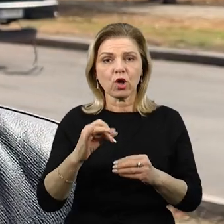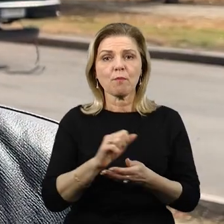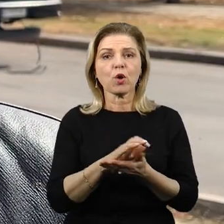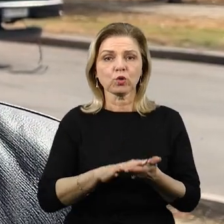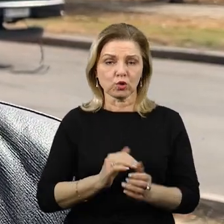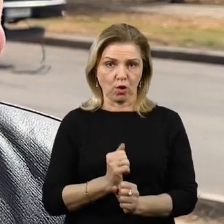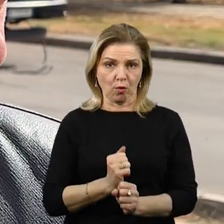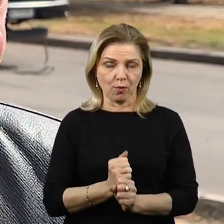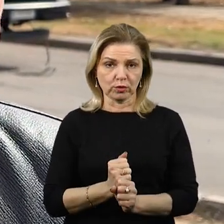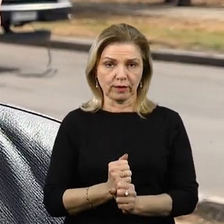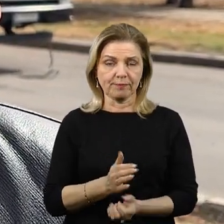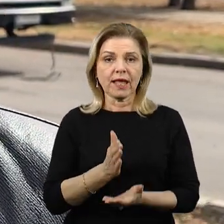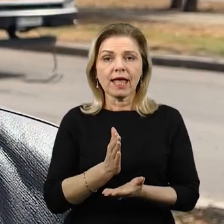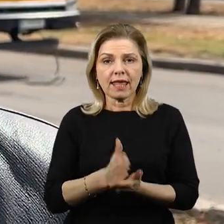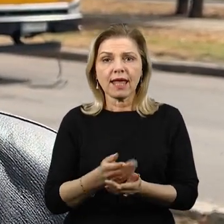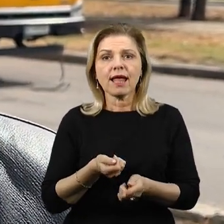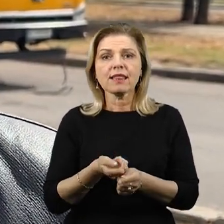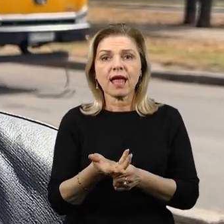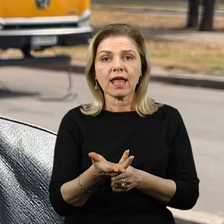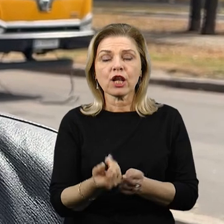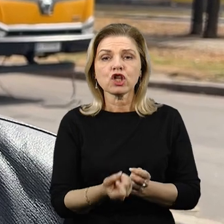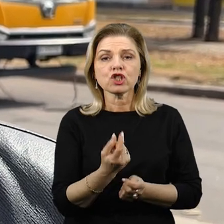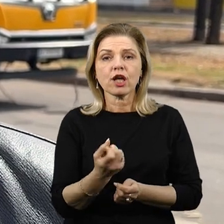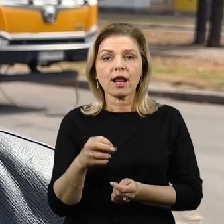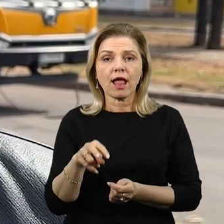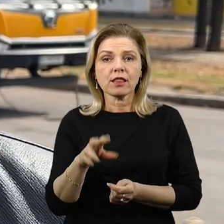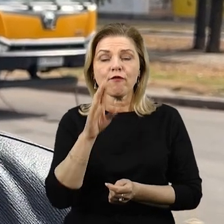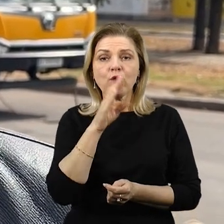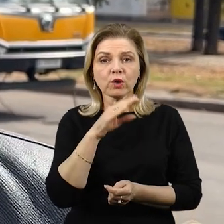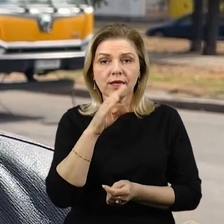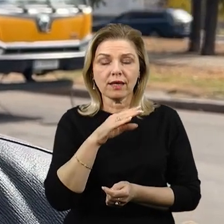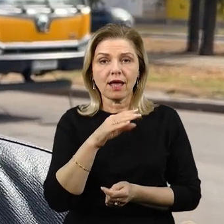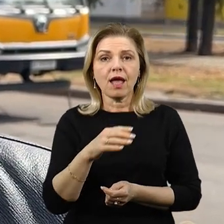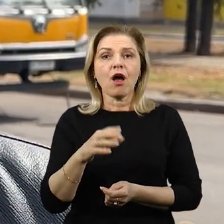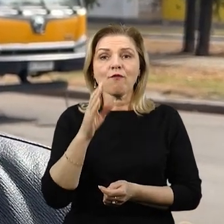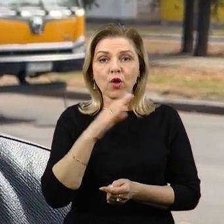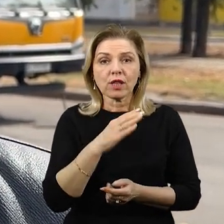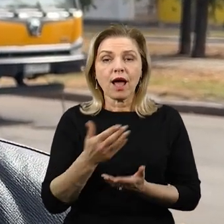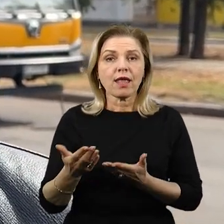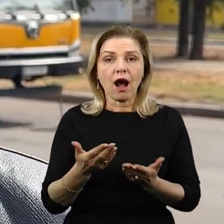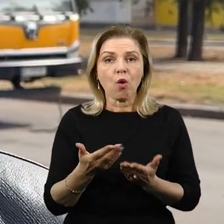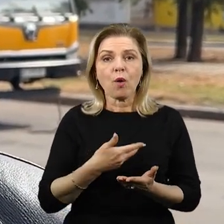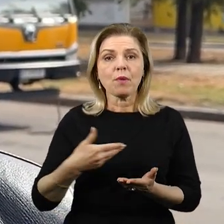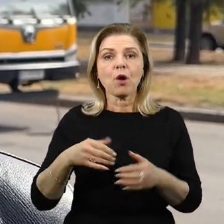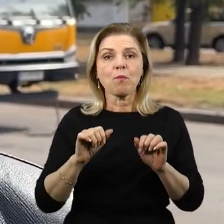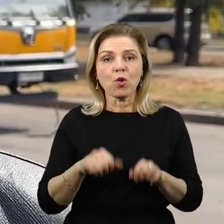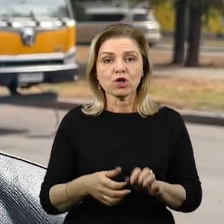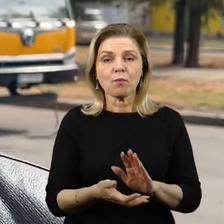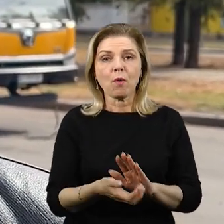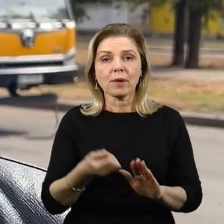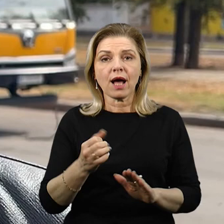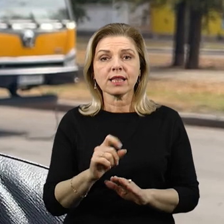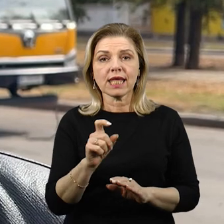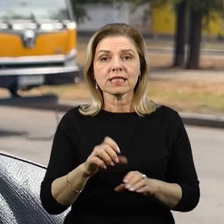є декілька джерел води це вода яка яку ми можемо брати із